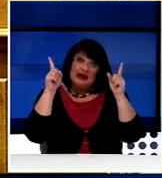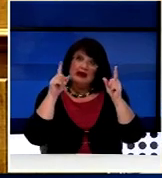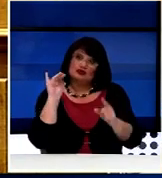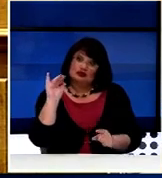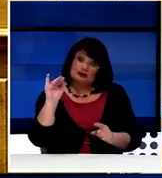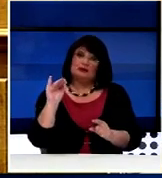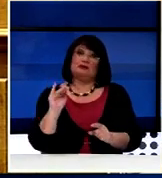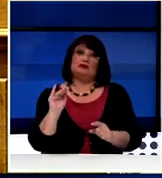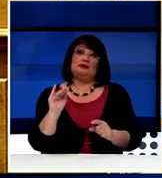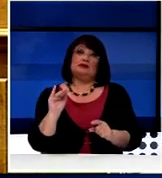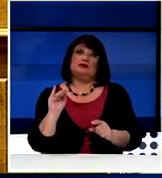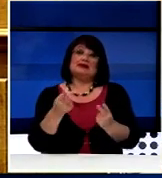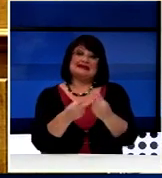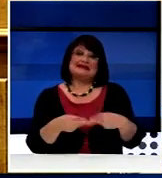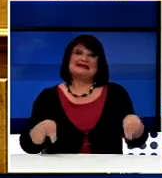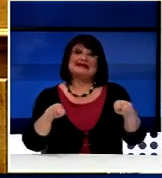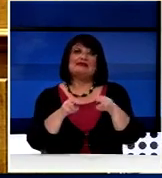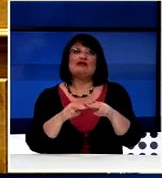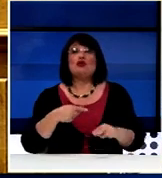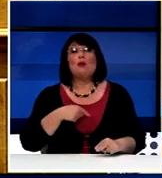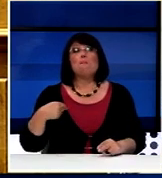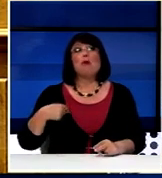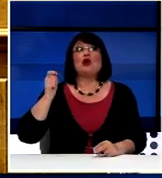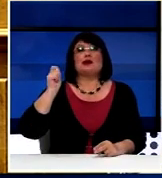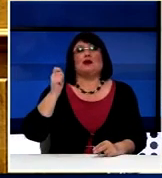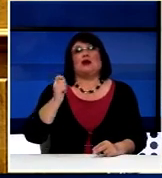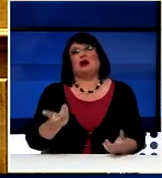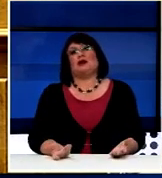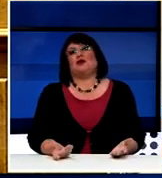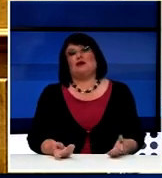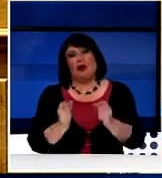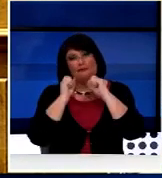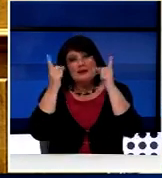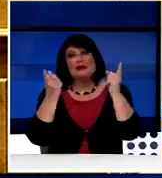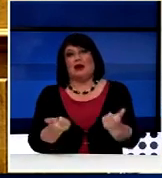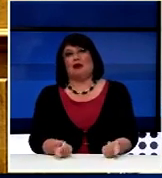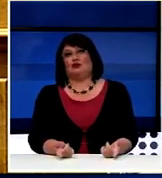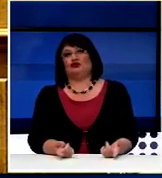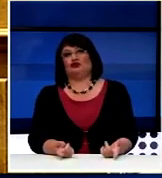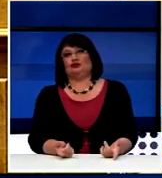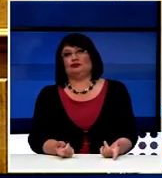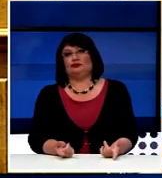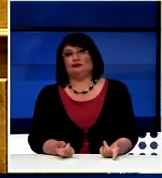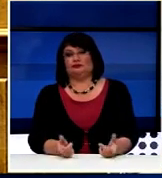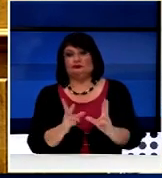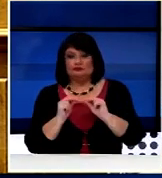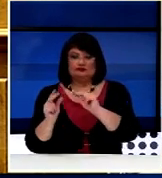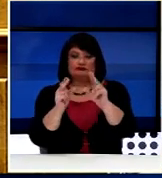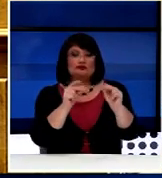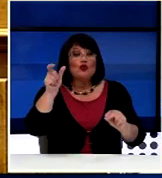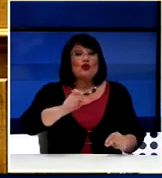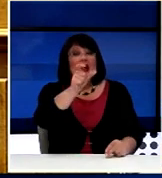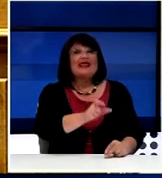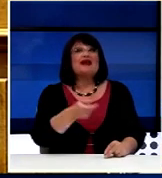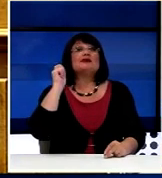σύγκληση του Συμβουλίου Πολιτικών Αρχηγών για να καταγραφούν οι θέσεις